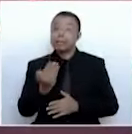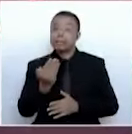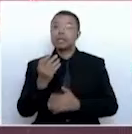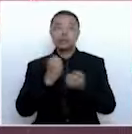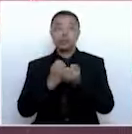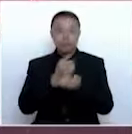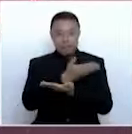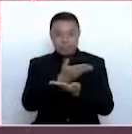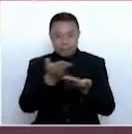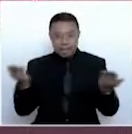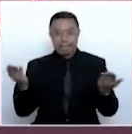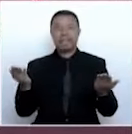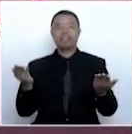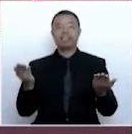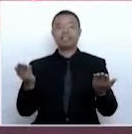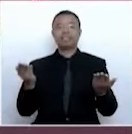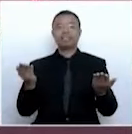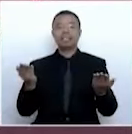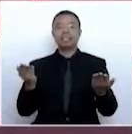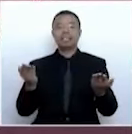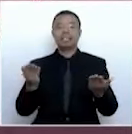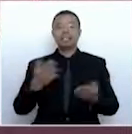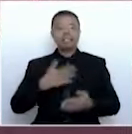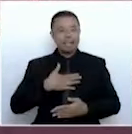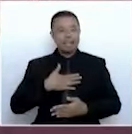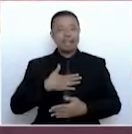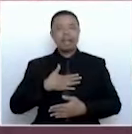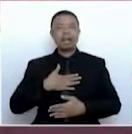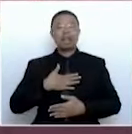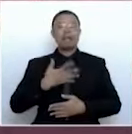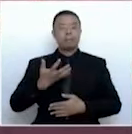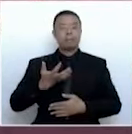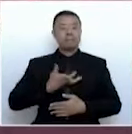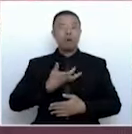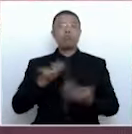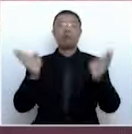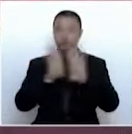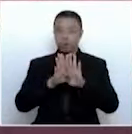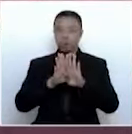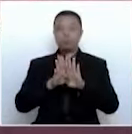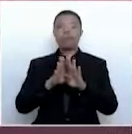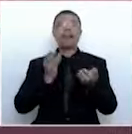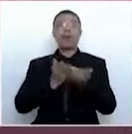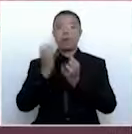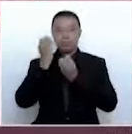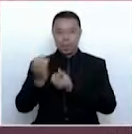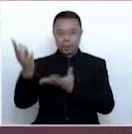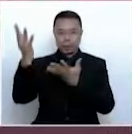dukungan semua pihak. Dengan tidak mengurangi rasa hormat, izinkan saya menutup sambutan ini dengan